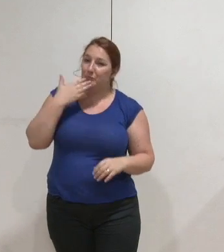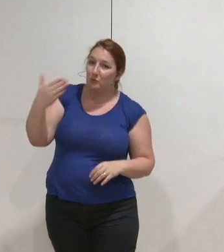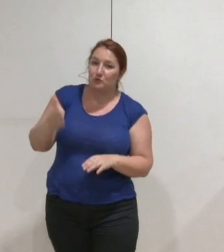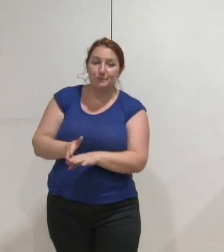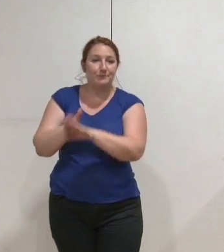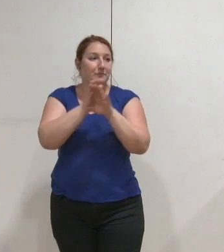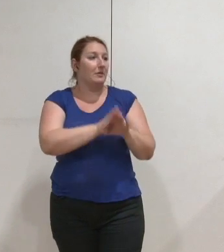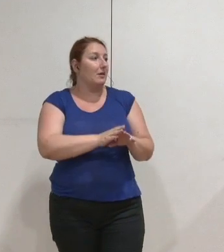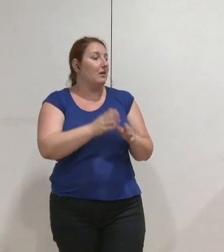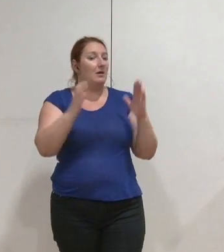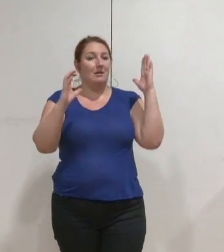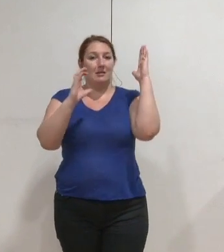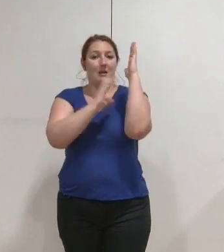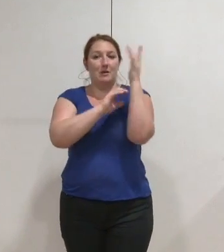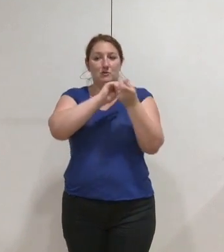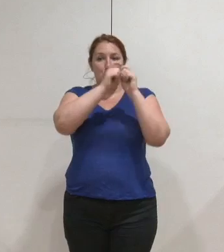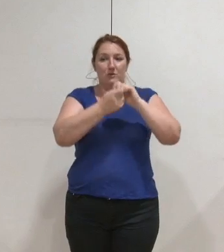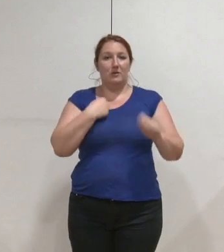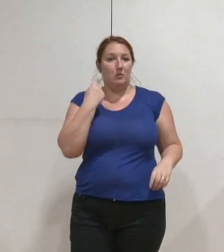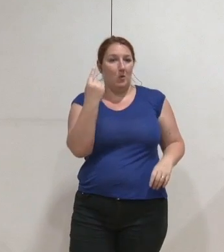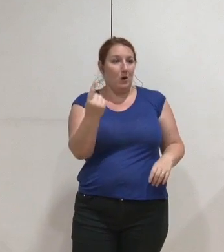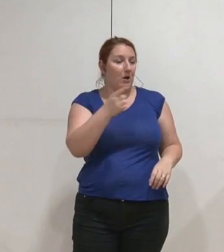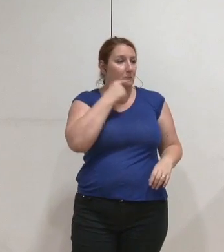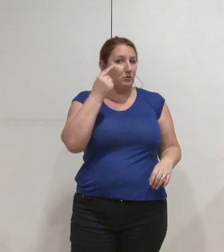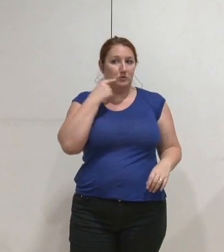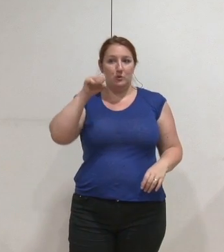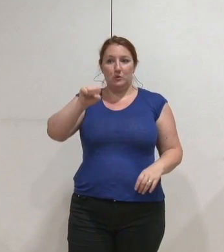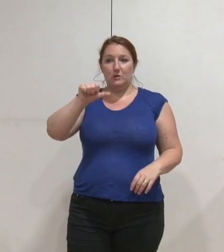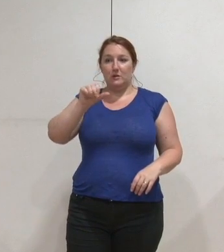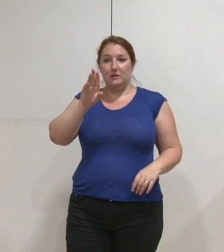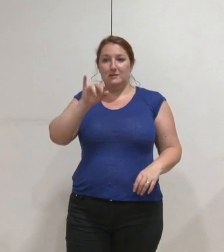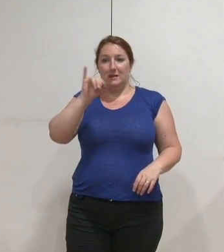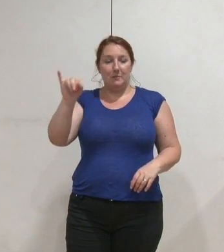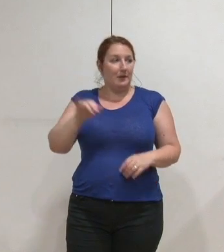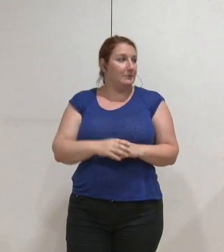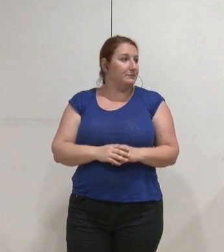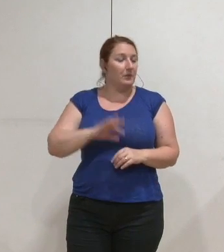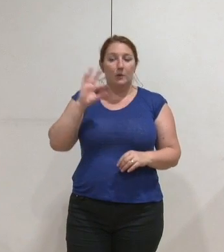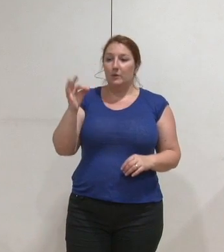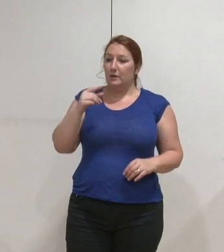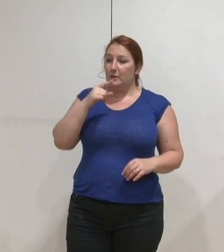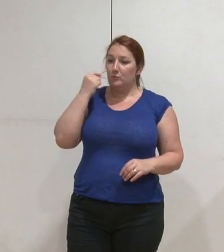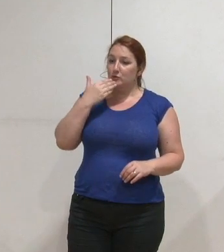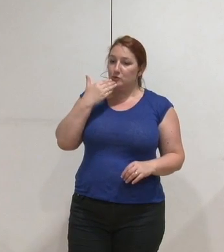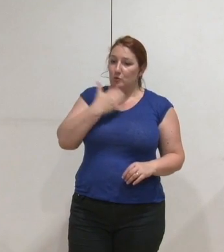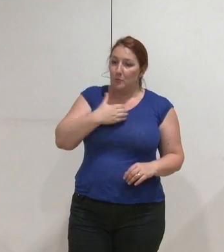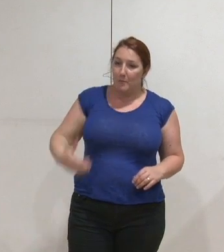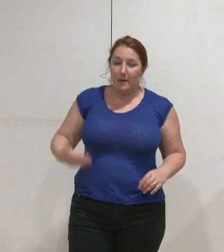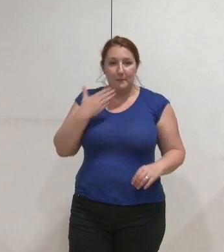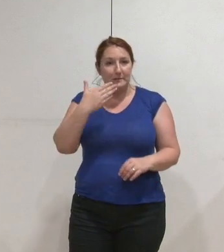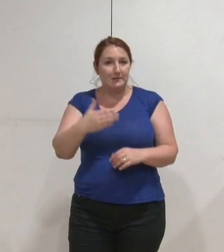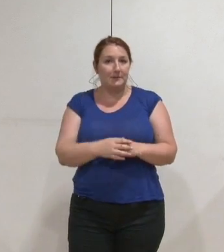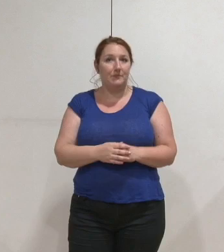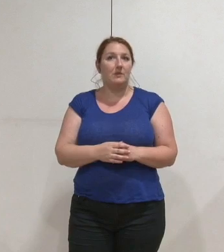modificative numéro 1 monsieur savri oui monsieur le Maire merci